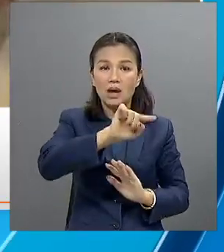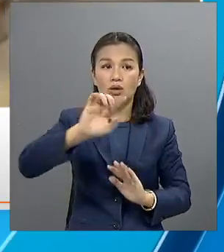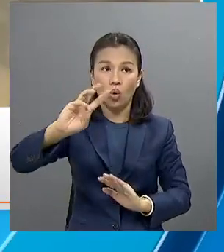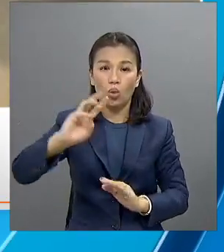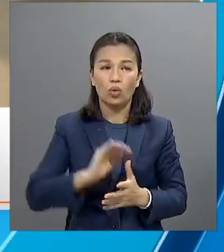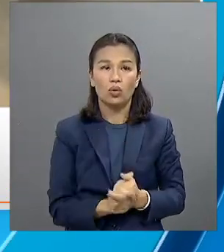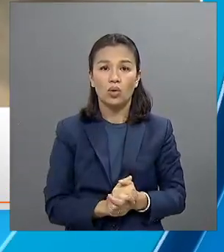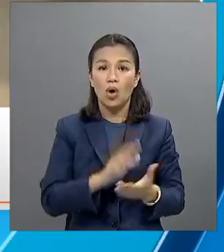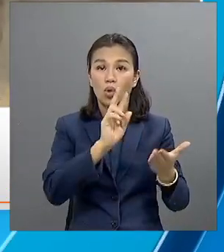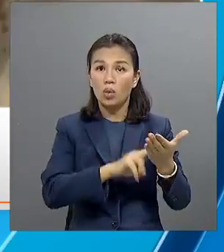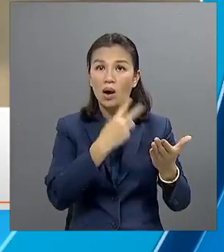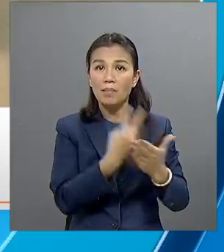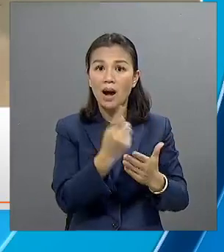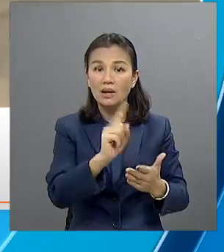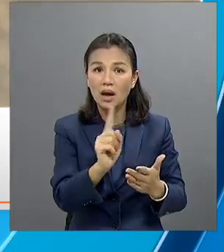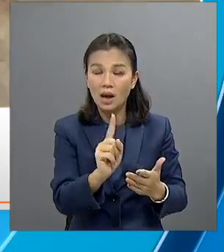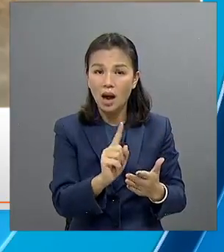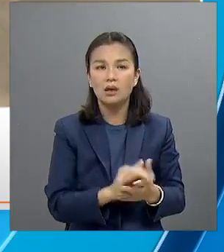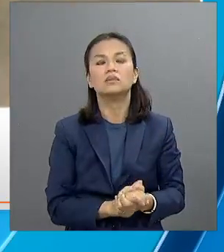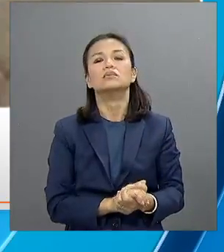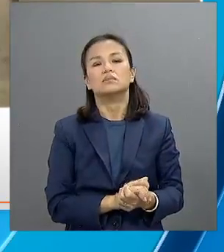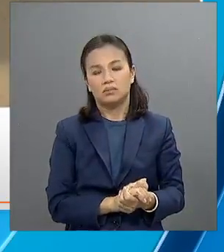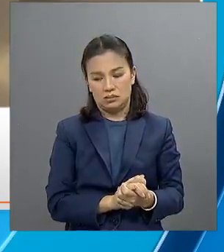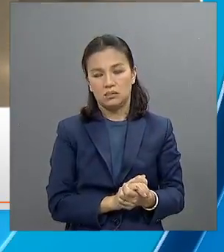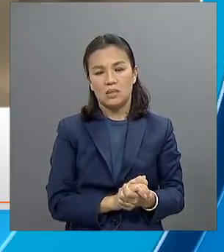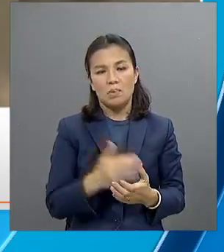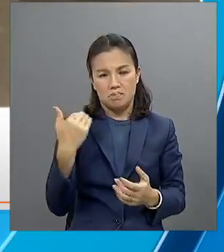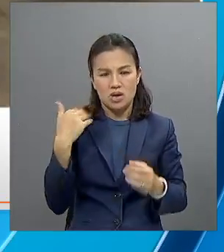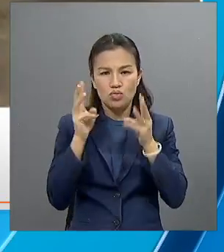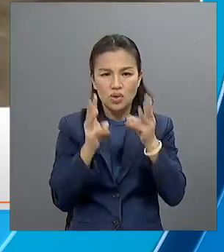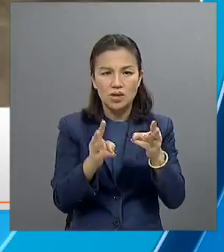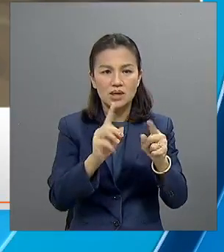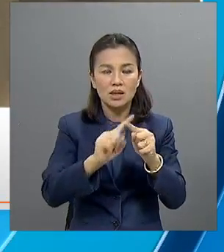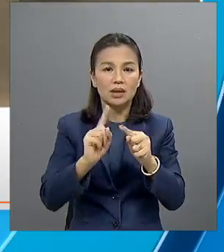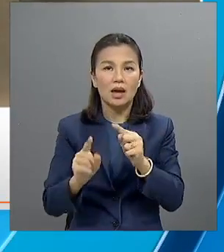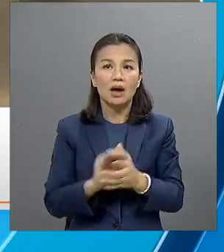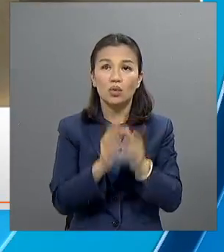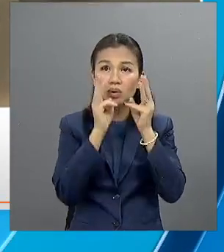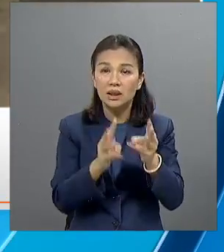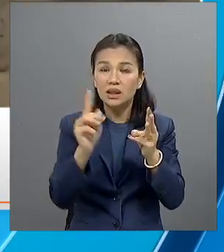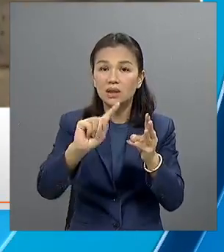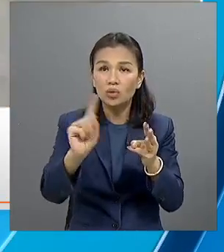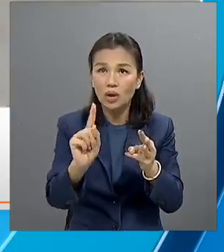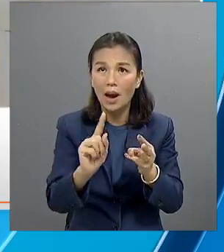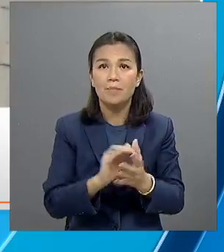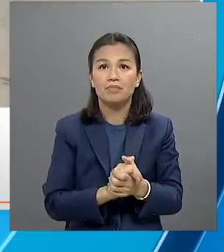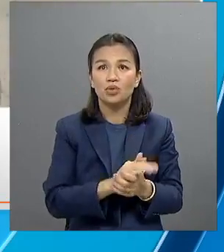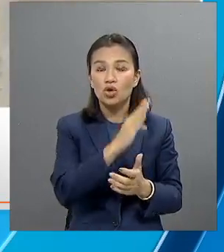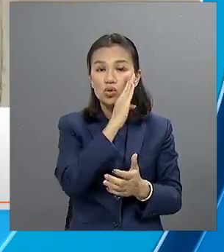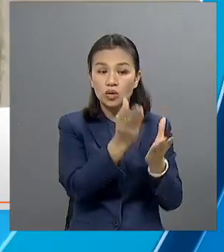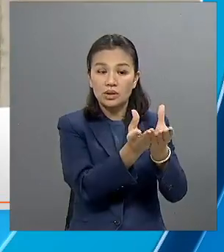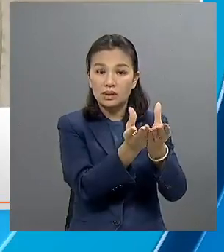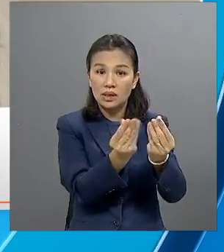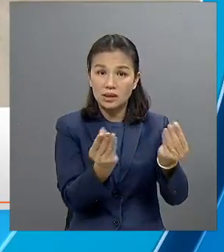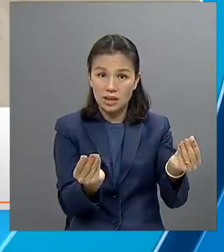ได้เพราะฉะนั้นมันมีได้หลายแนวทางนะครับแนวทาง1ถ้าเป็นที่ดินที่มีคนยื่นมากกว่